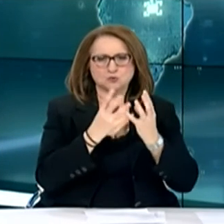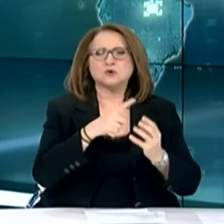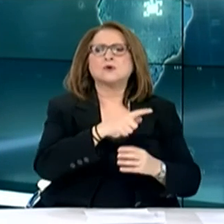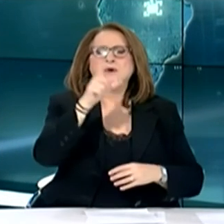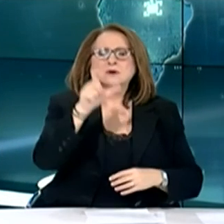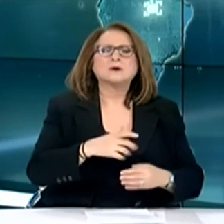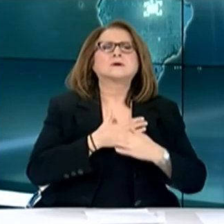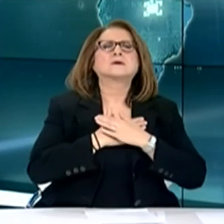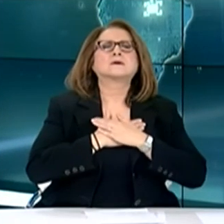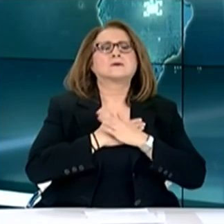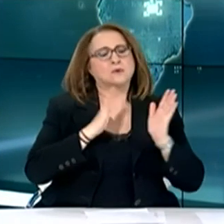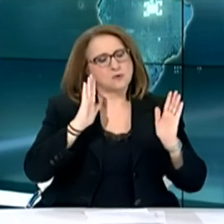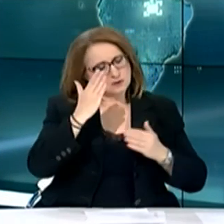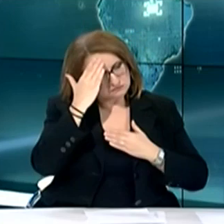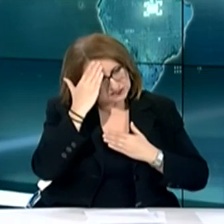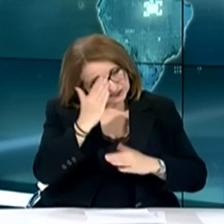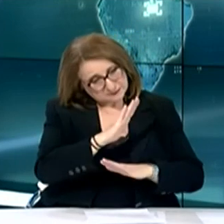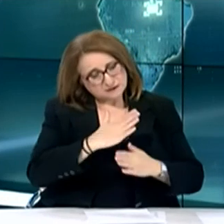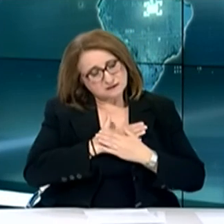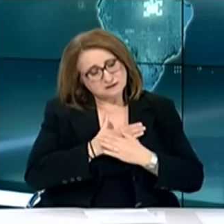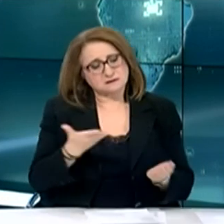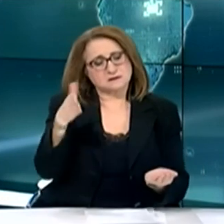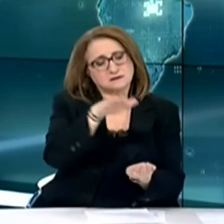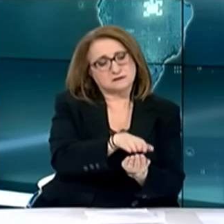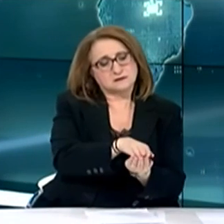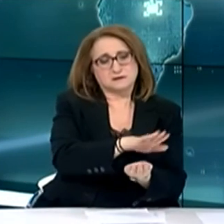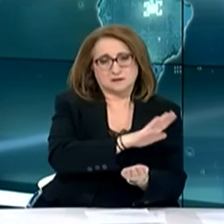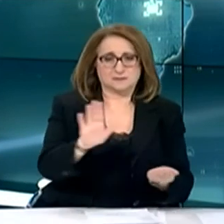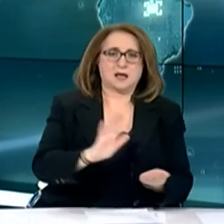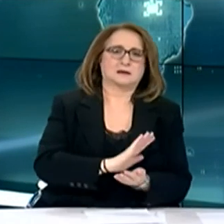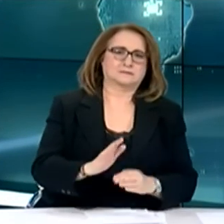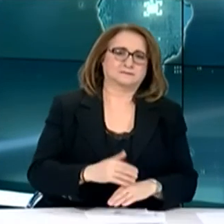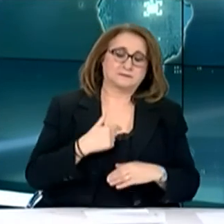καθ' αυτό, το οποίο το σεβόμαστε και το τιμούμε απεριόριστα. Ευχαριστώ πολύ.